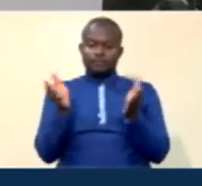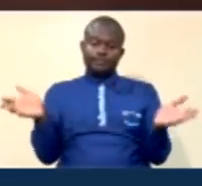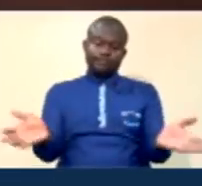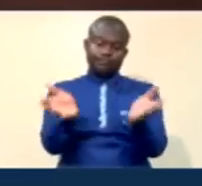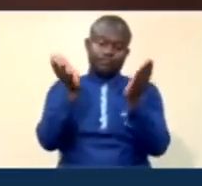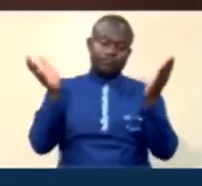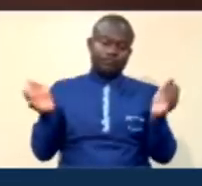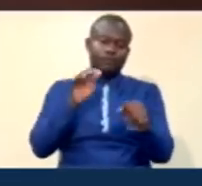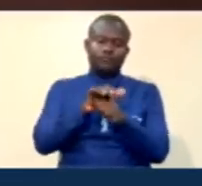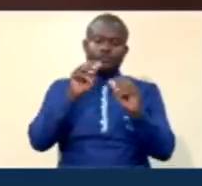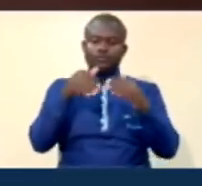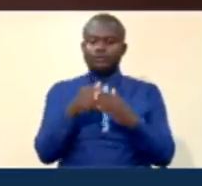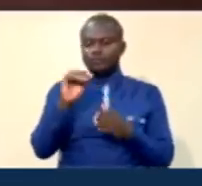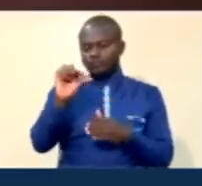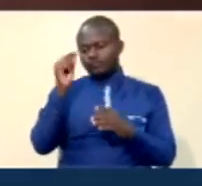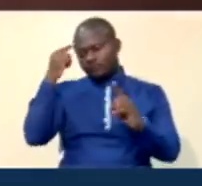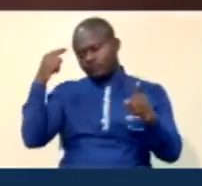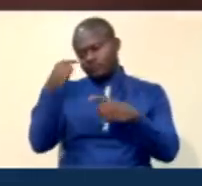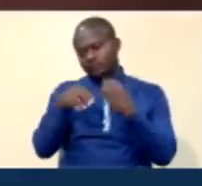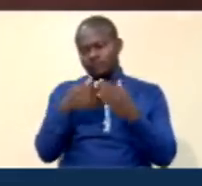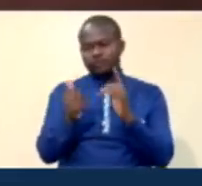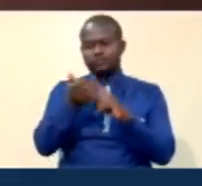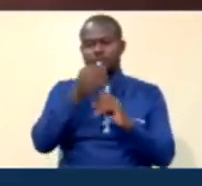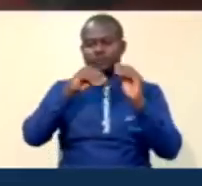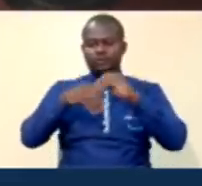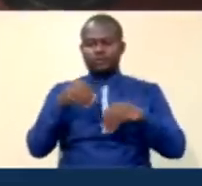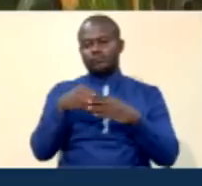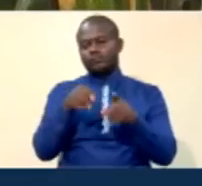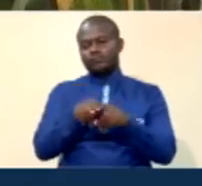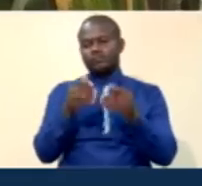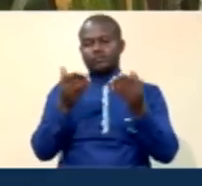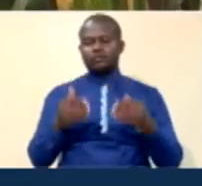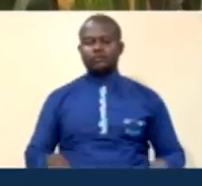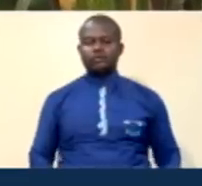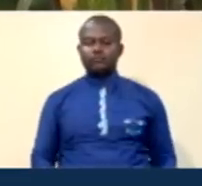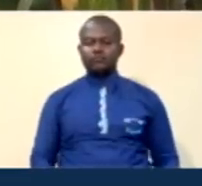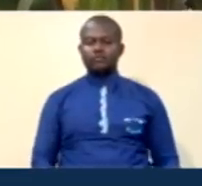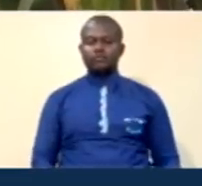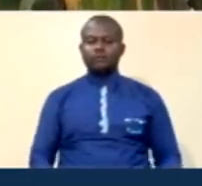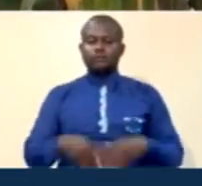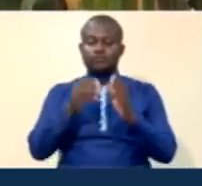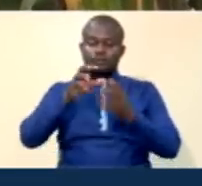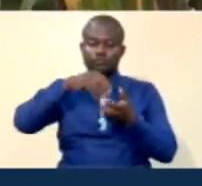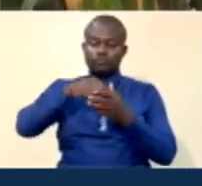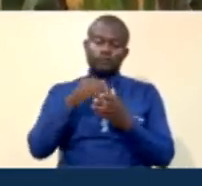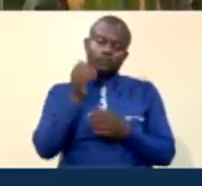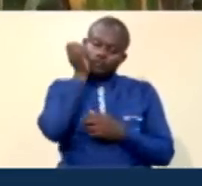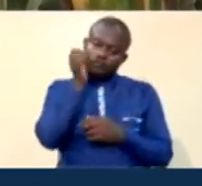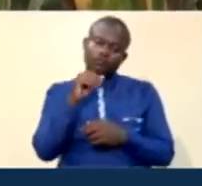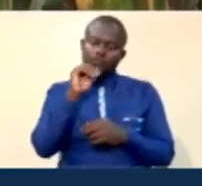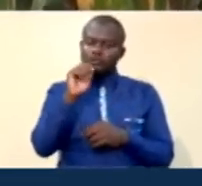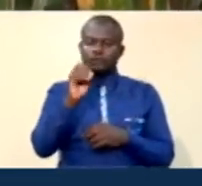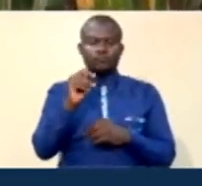ubukangurambaga by'umwihariko mu bahinzi bato, hagamijwe ko bagera ku musaruro ungana gutya. Wa wundi uri kubivanga na bya bishyimbo ntabwo za toni